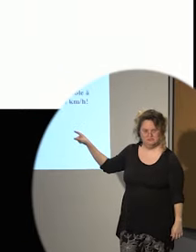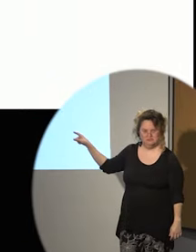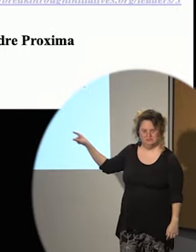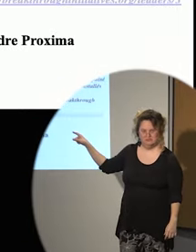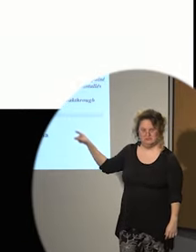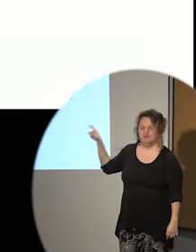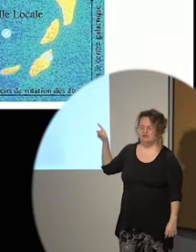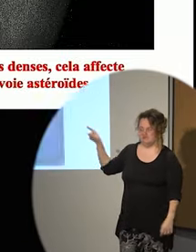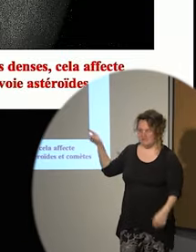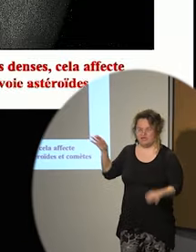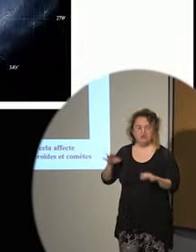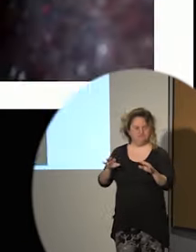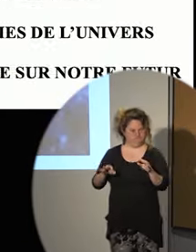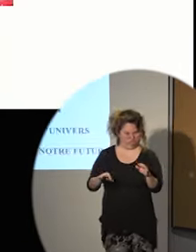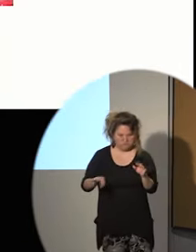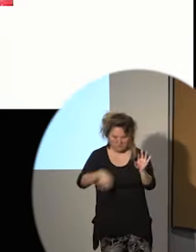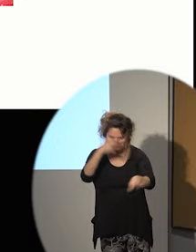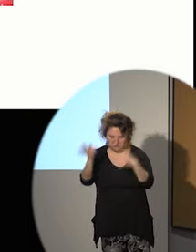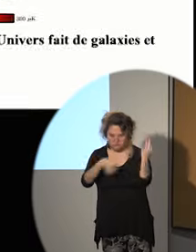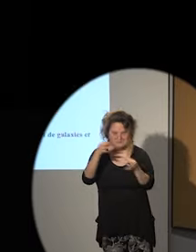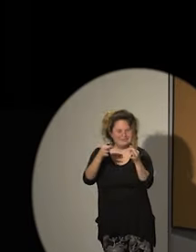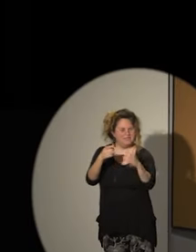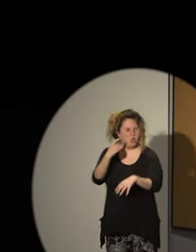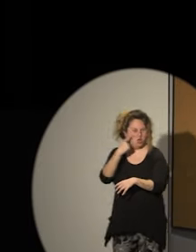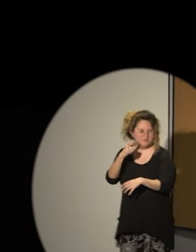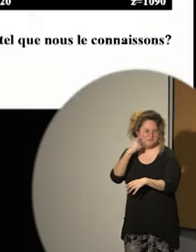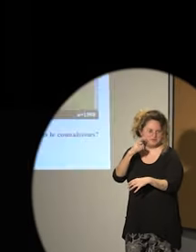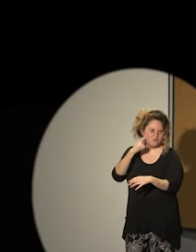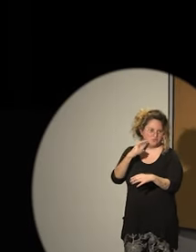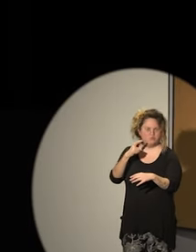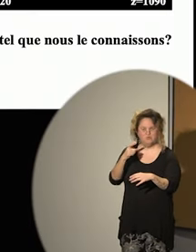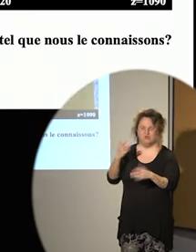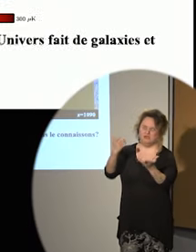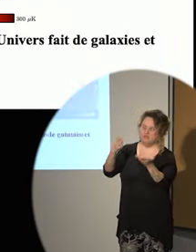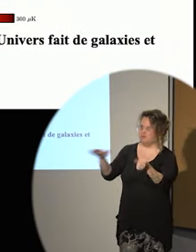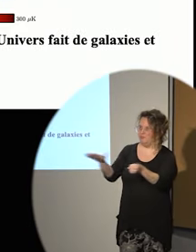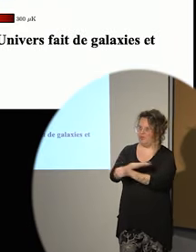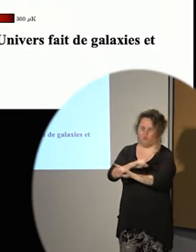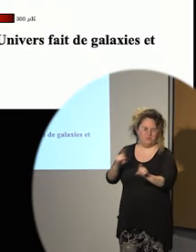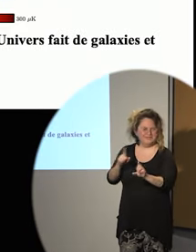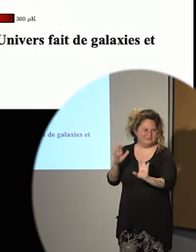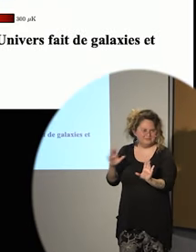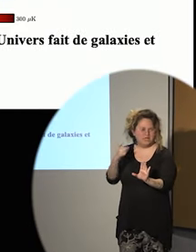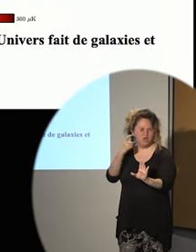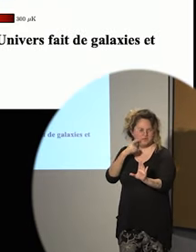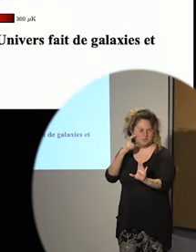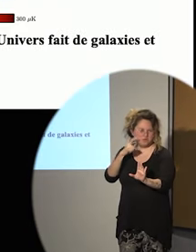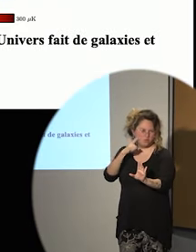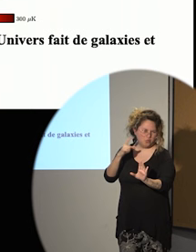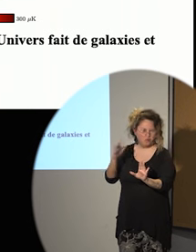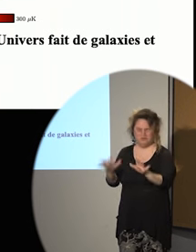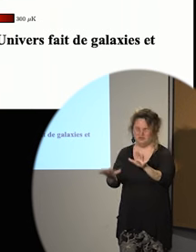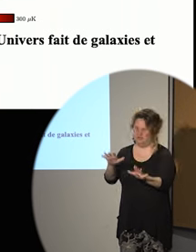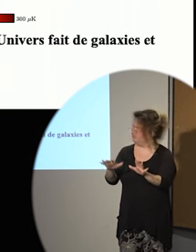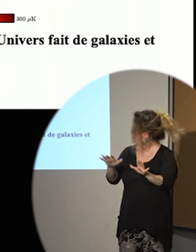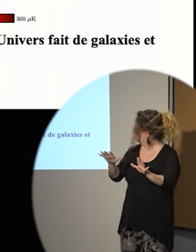Ça a été partiellement observé par... Oups, comme tu veux, voilà. Ça a été partiellement observé. Je ne sais pas